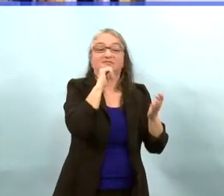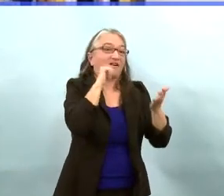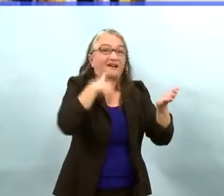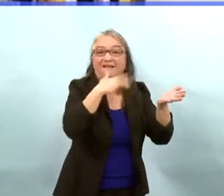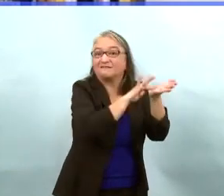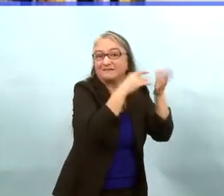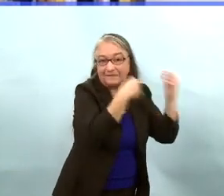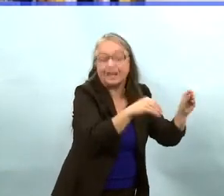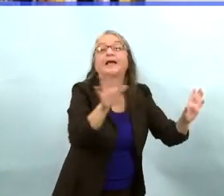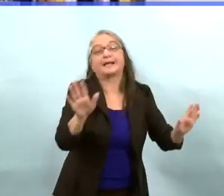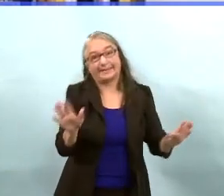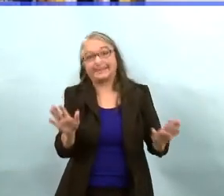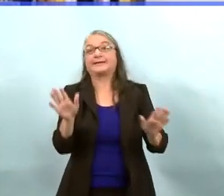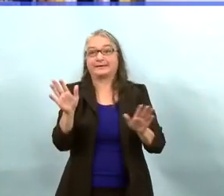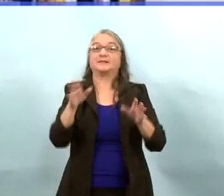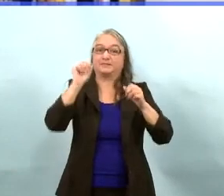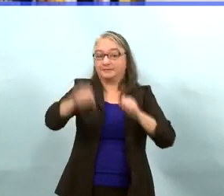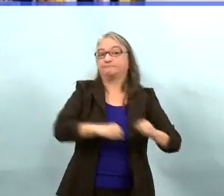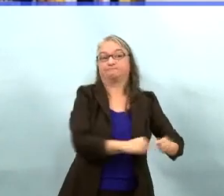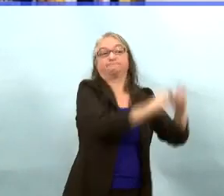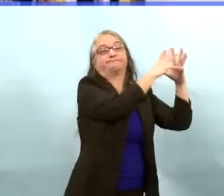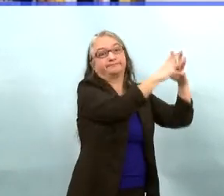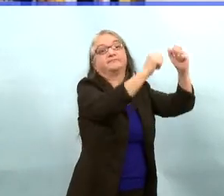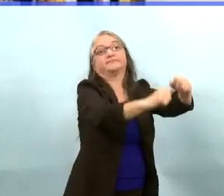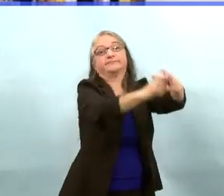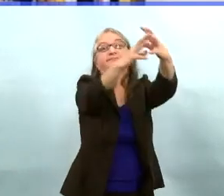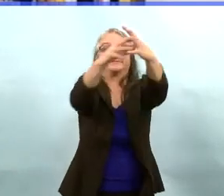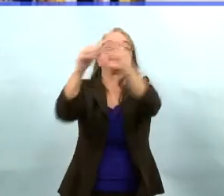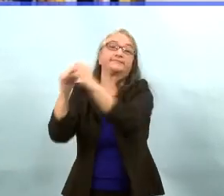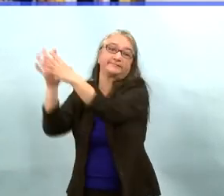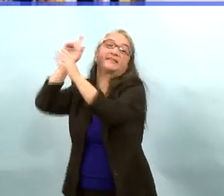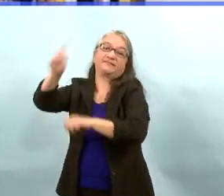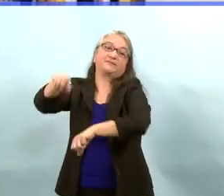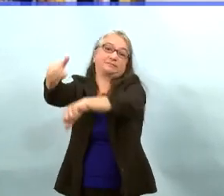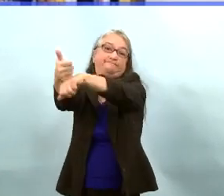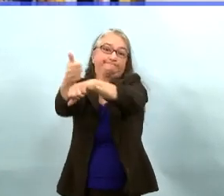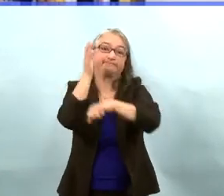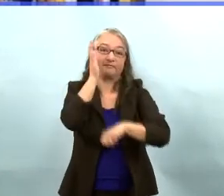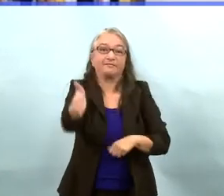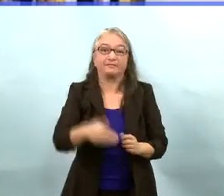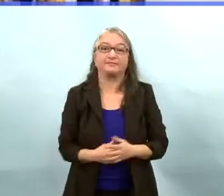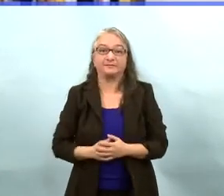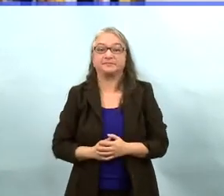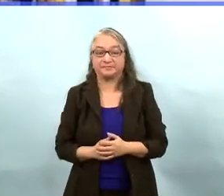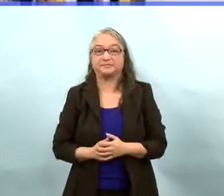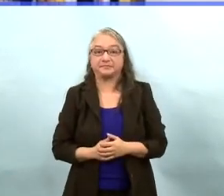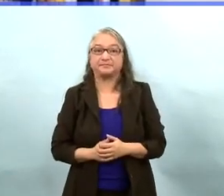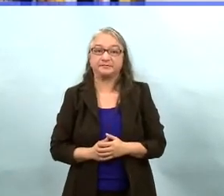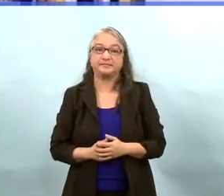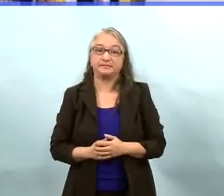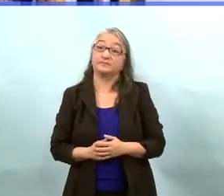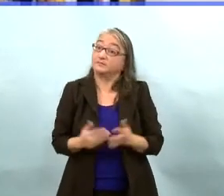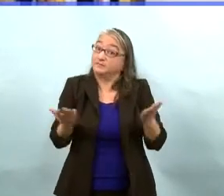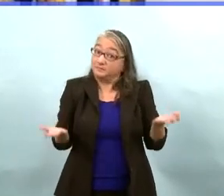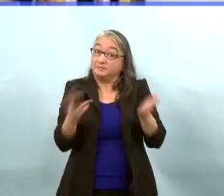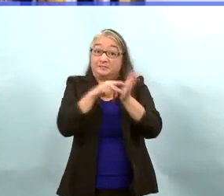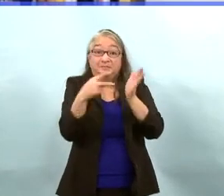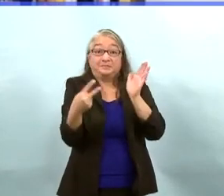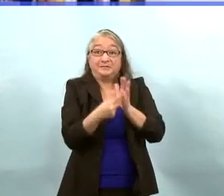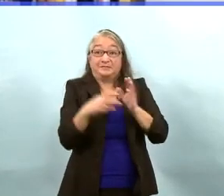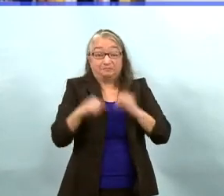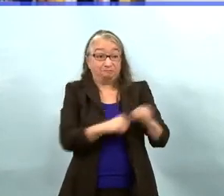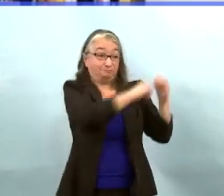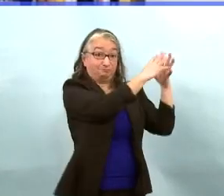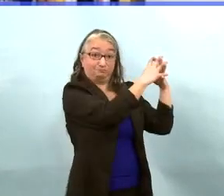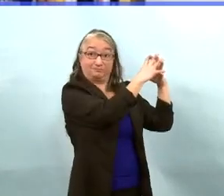dans ces cas-là, il va y avoir très peu de ces cabinets et pharmacies qui vont offrir spécifiquement le vaccin contre la COVID-19.